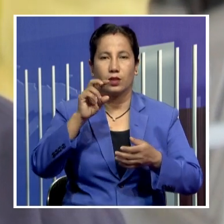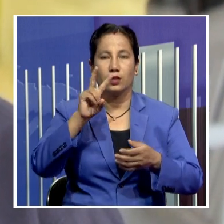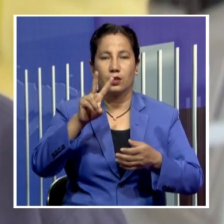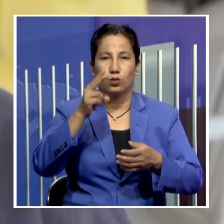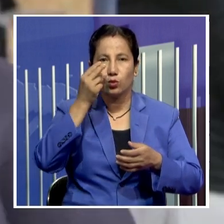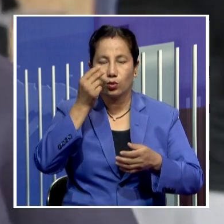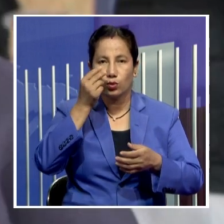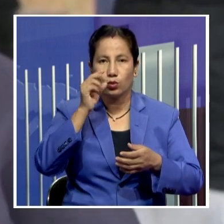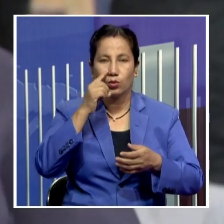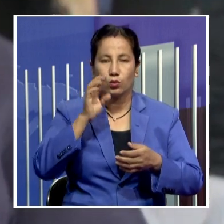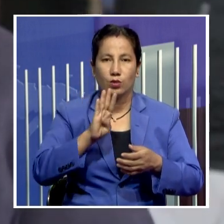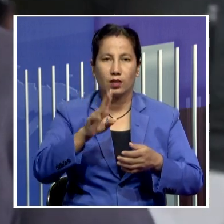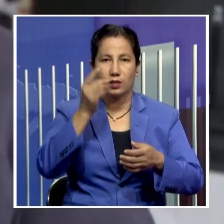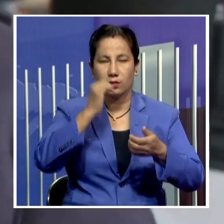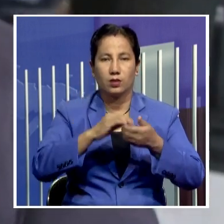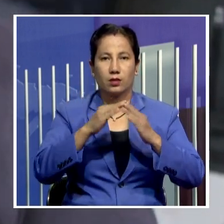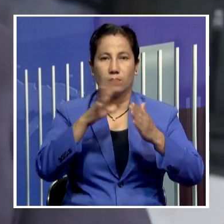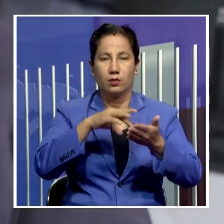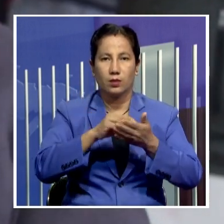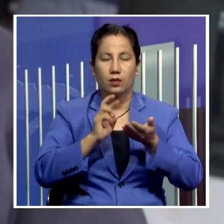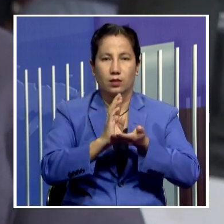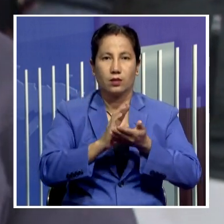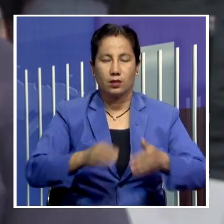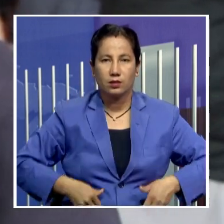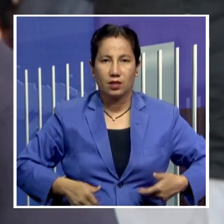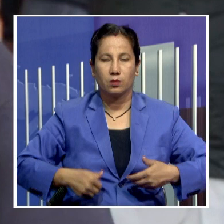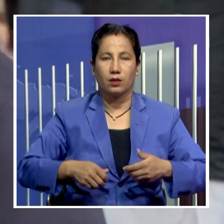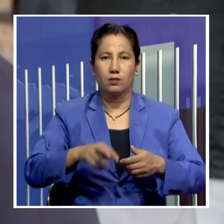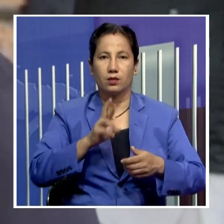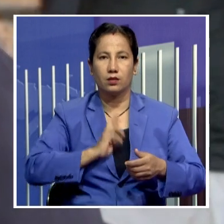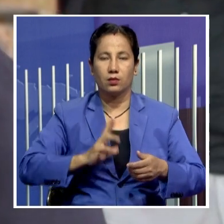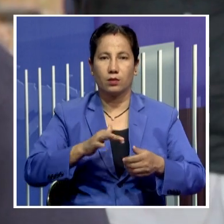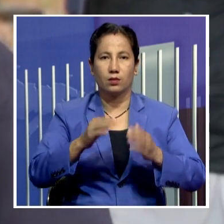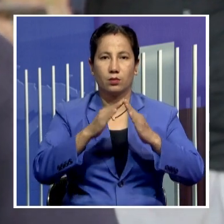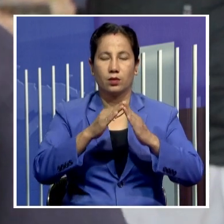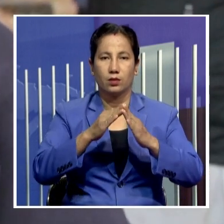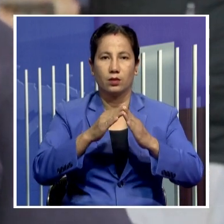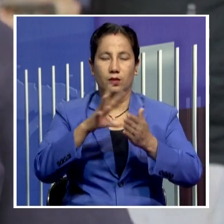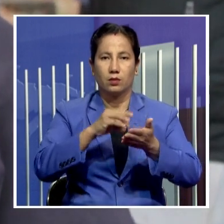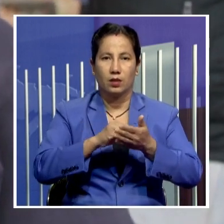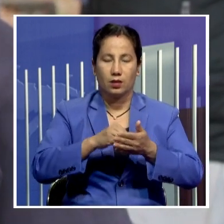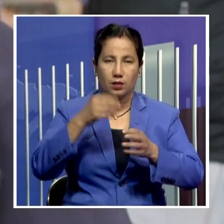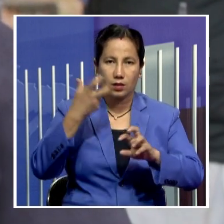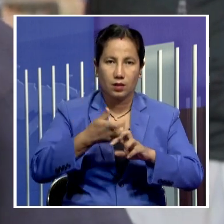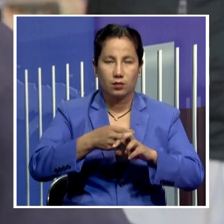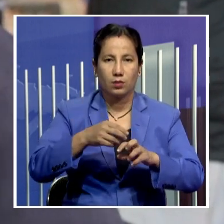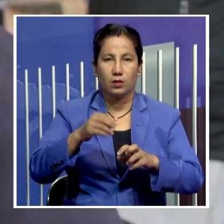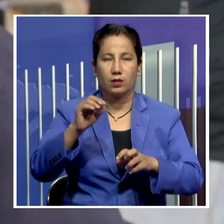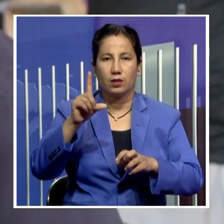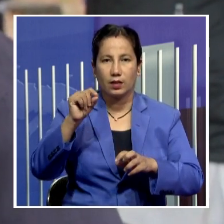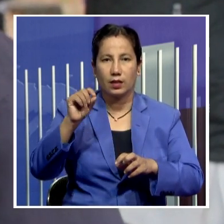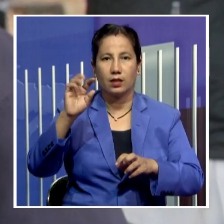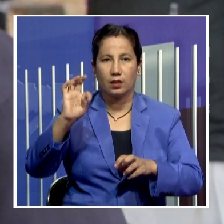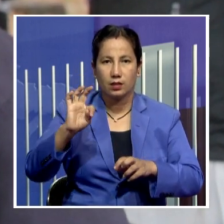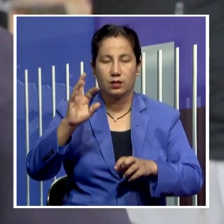1 श्रीमती छन्। घर परिवारसँग बसेर चाडबाड मनाउने रहर भए पनि परिवारबाट अवहेलित भएर आश्रममा बस्नु परेको